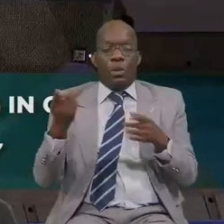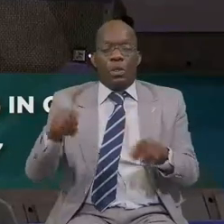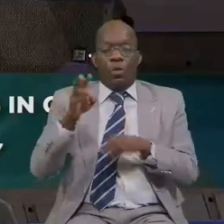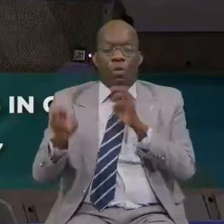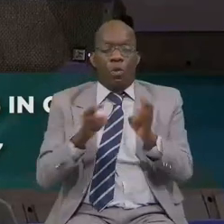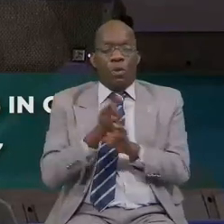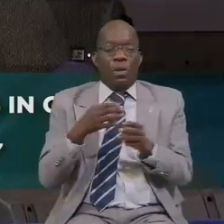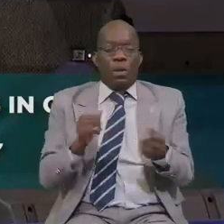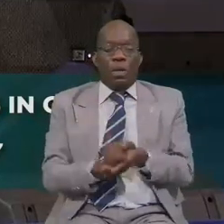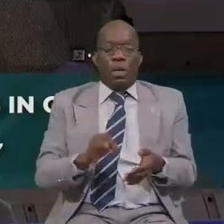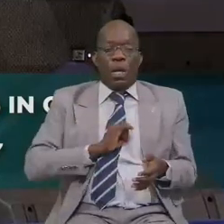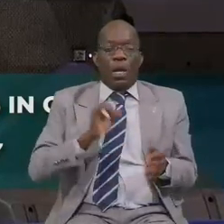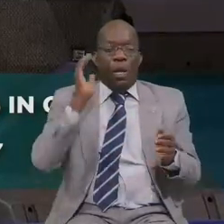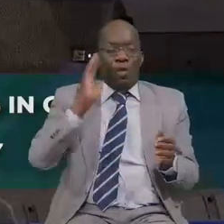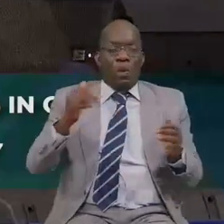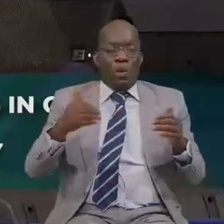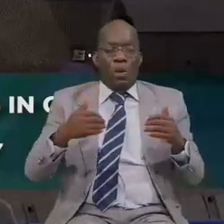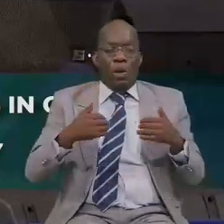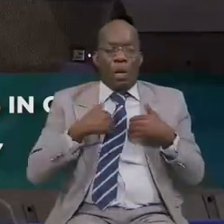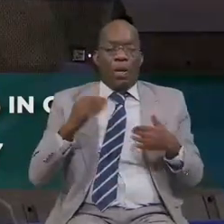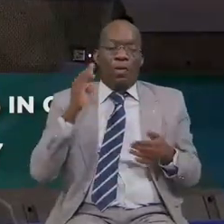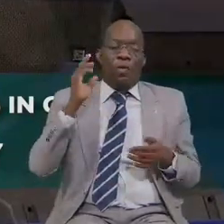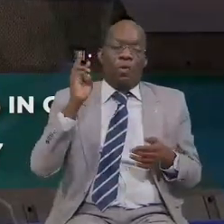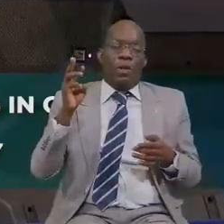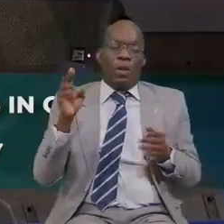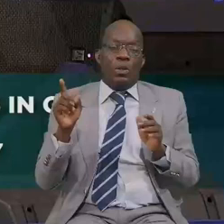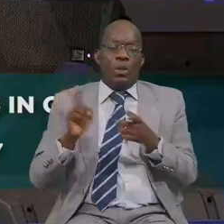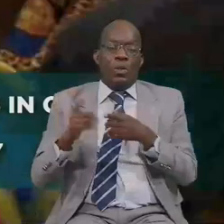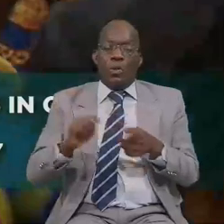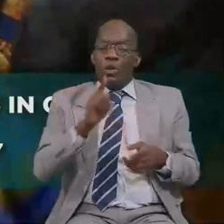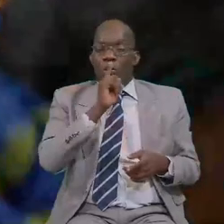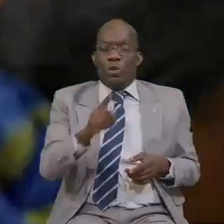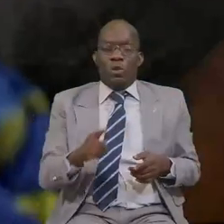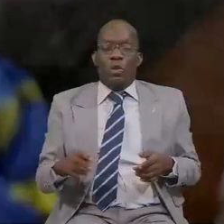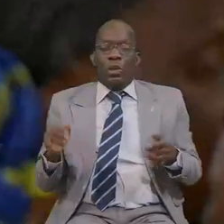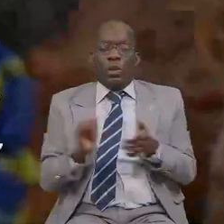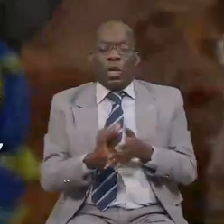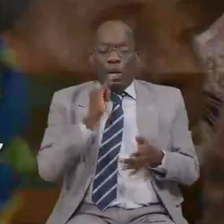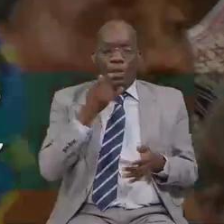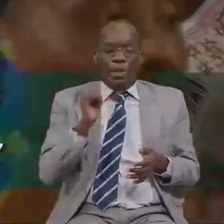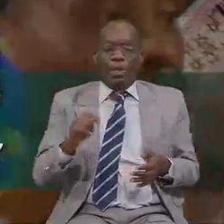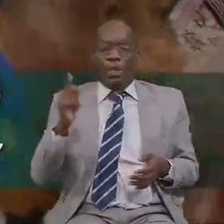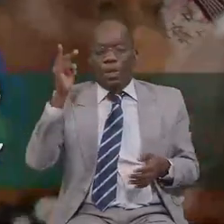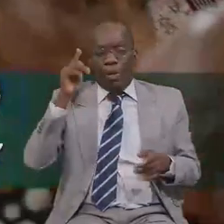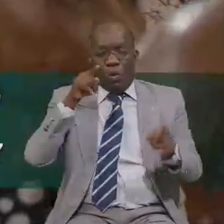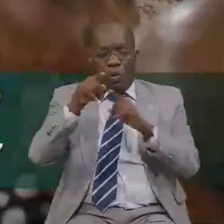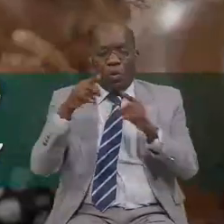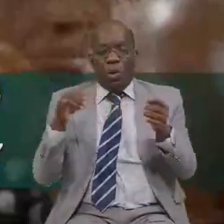vérité. Ça, c'est l'objectif, ça, c'est le but, ça, c'est la raison pour laquelle nous sommes